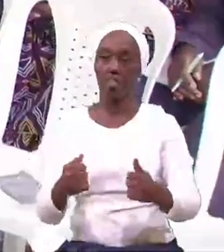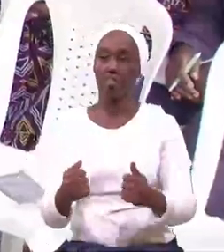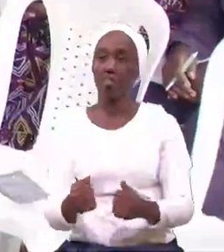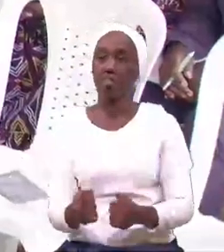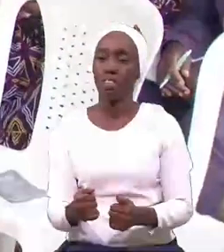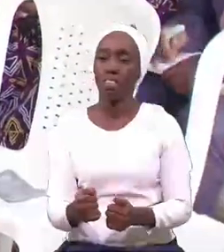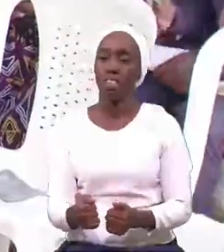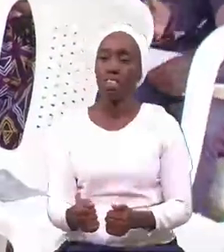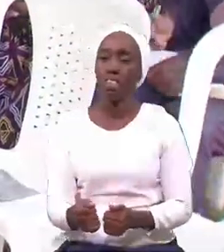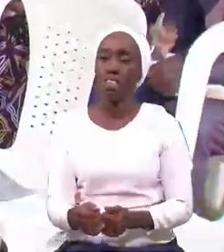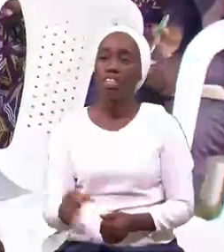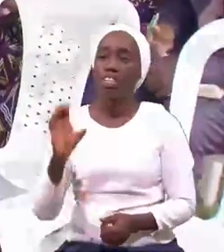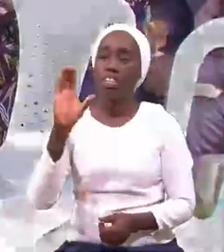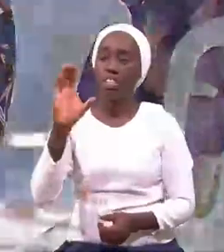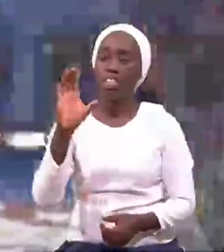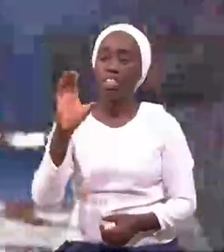Le C.